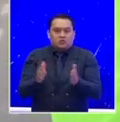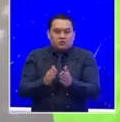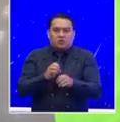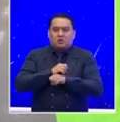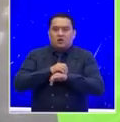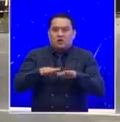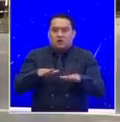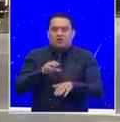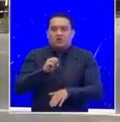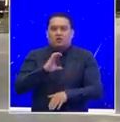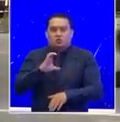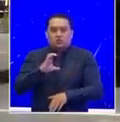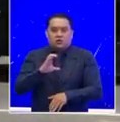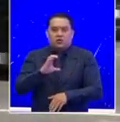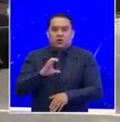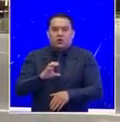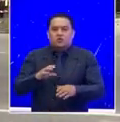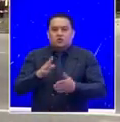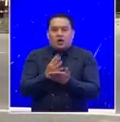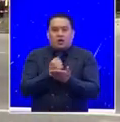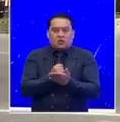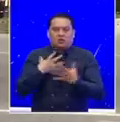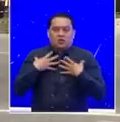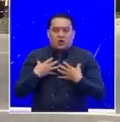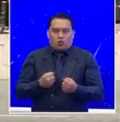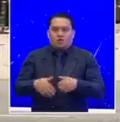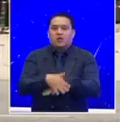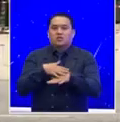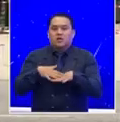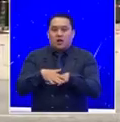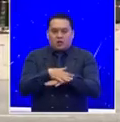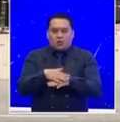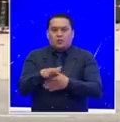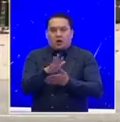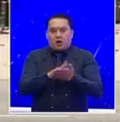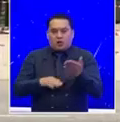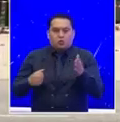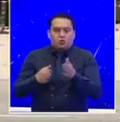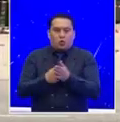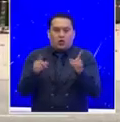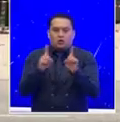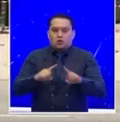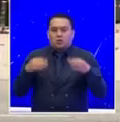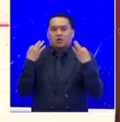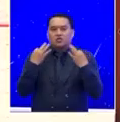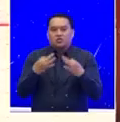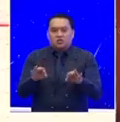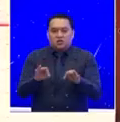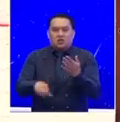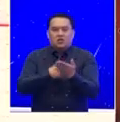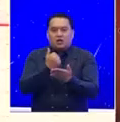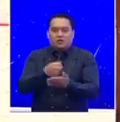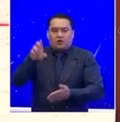минимализацию распространения вируса и максимальное сохранение здоровья населения. Продлятся они до особого распоряжения